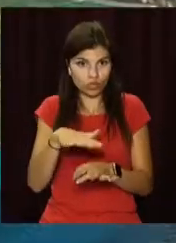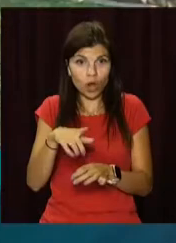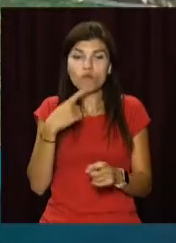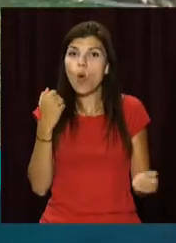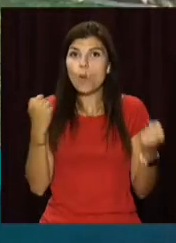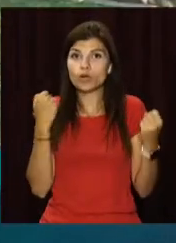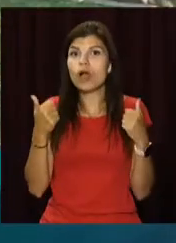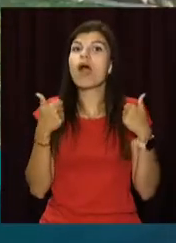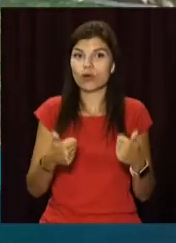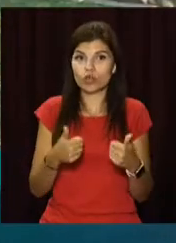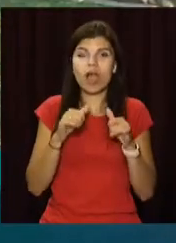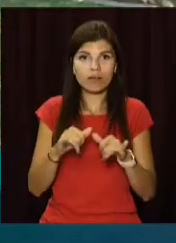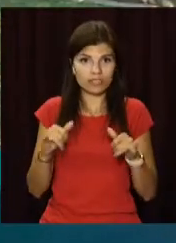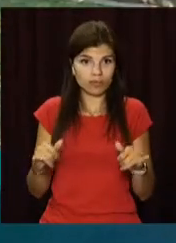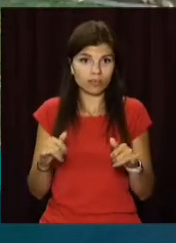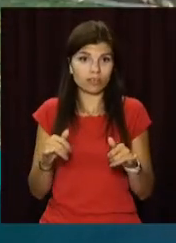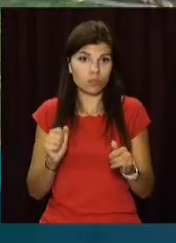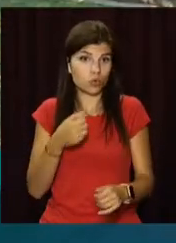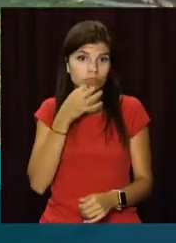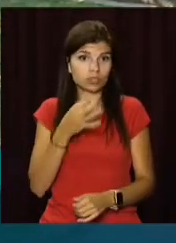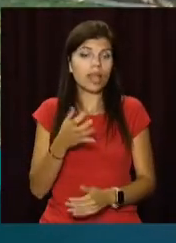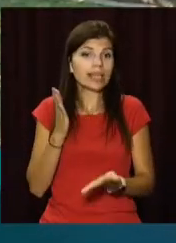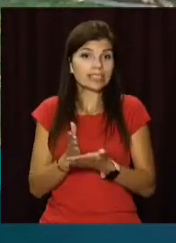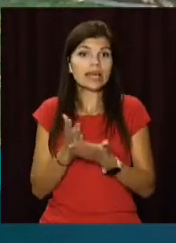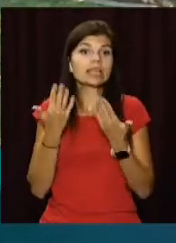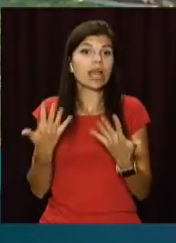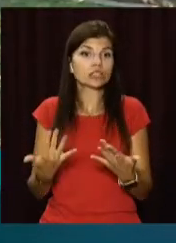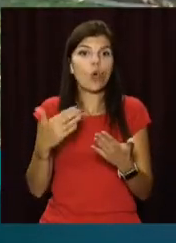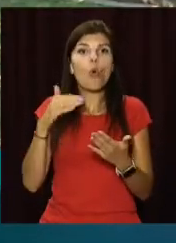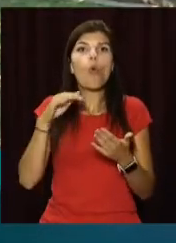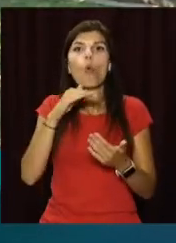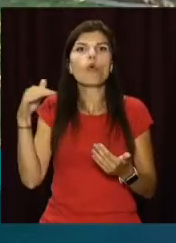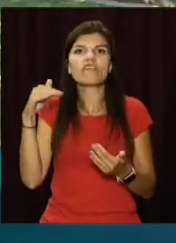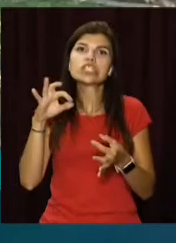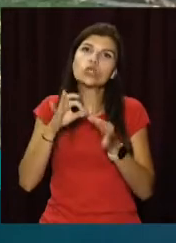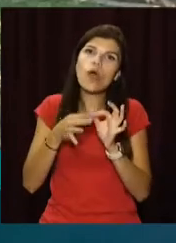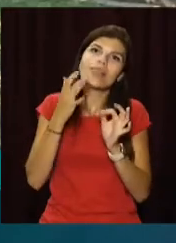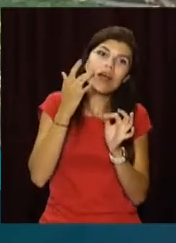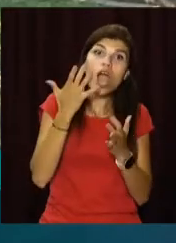Упражнения хорошие, ну, развивающие, так сказать. Есть несколько уровней сложности,